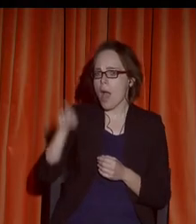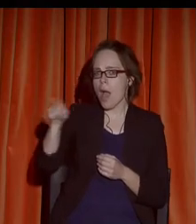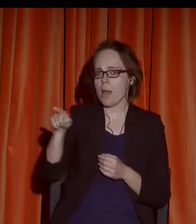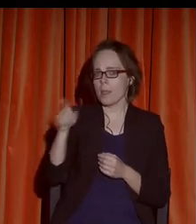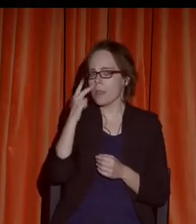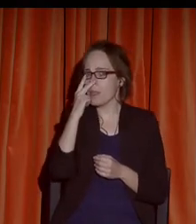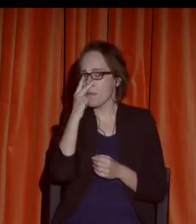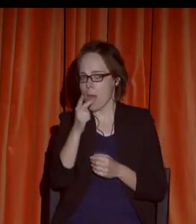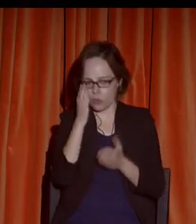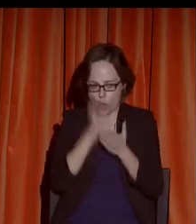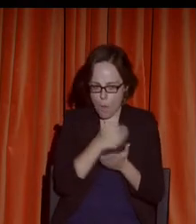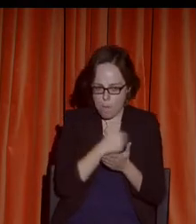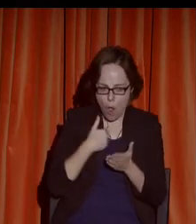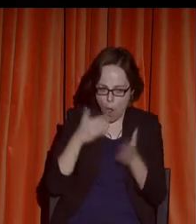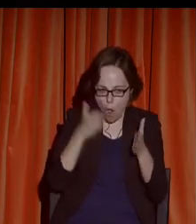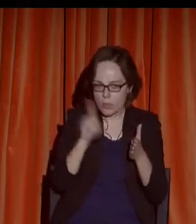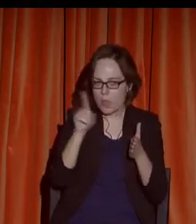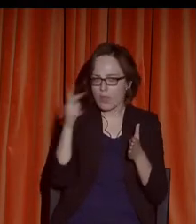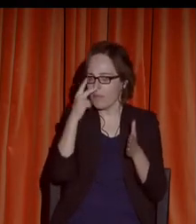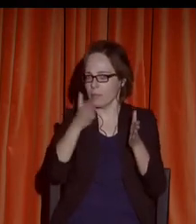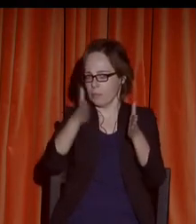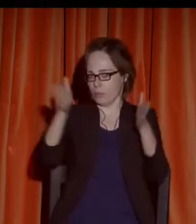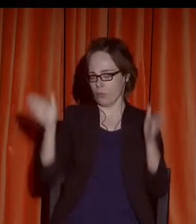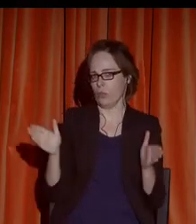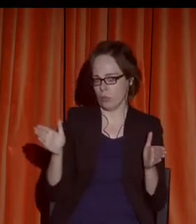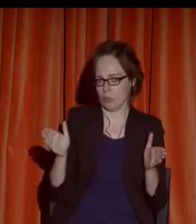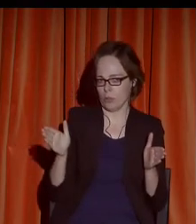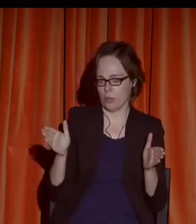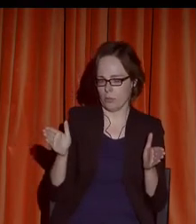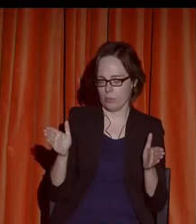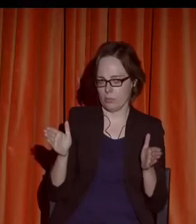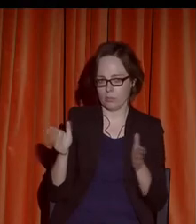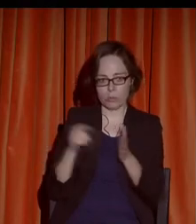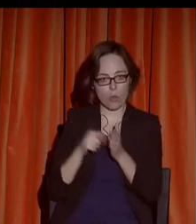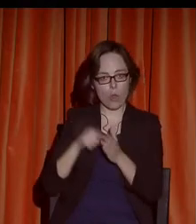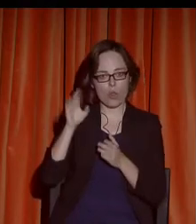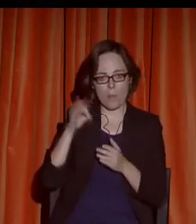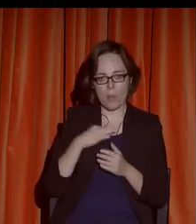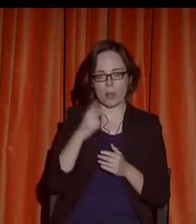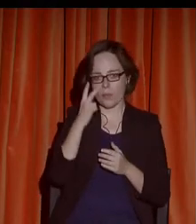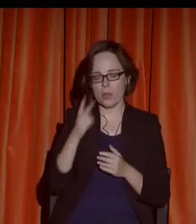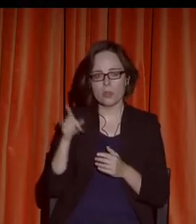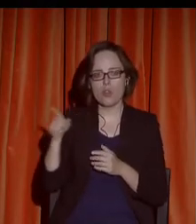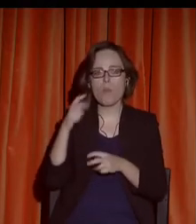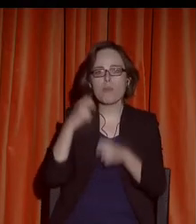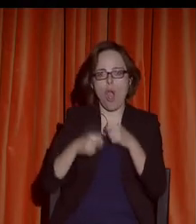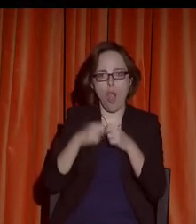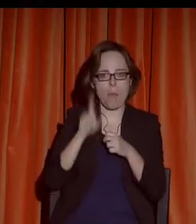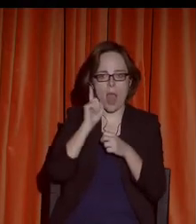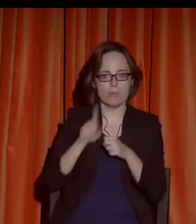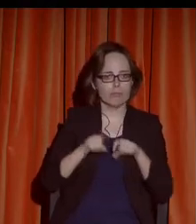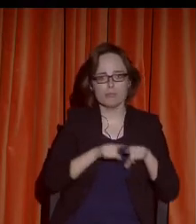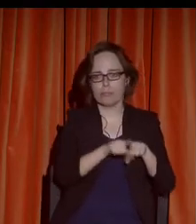znacznie szerszy, aniżeli Polska. W jakim stopniu to pani widzi, że te problemy są problemami